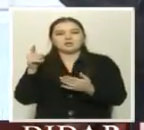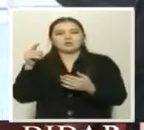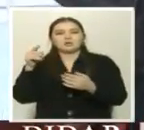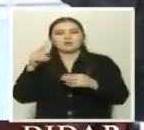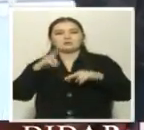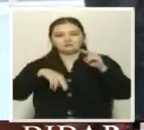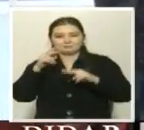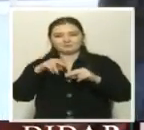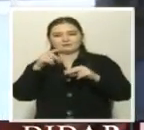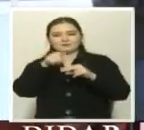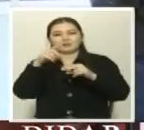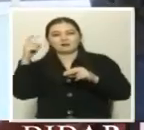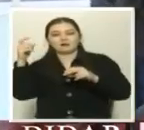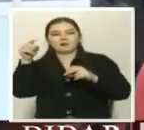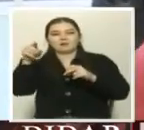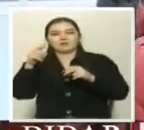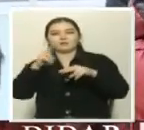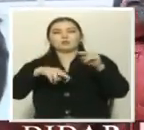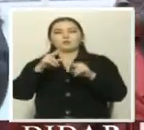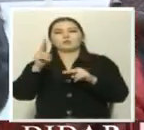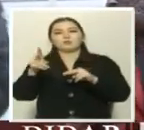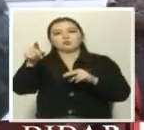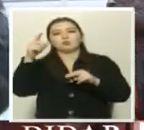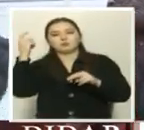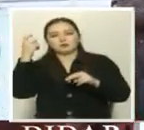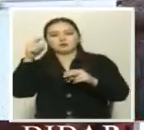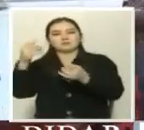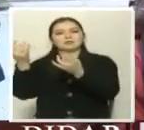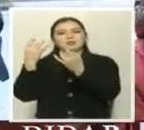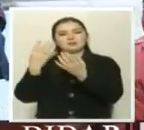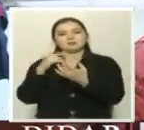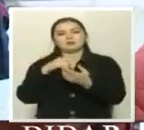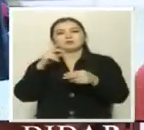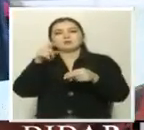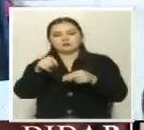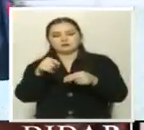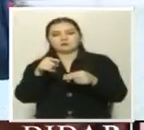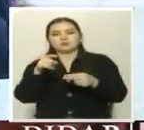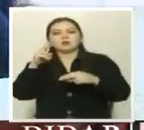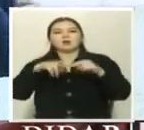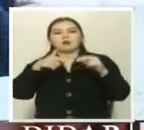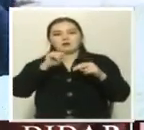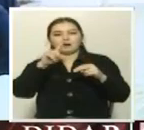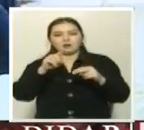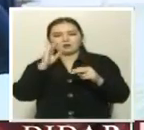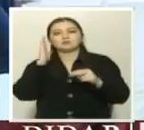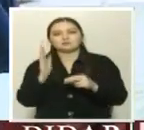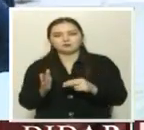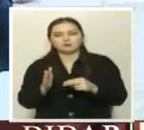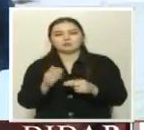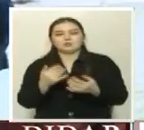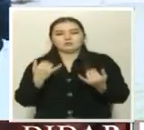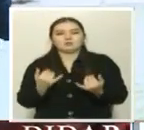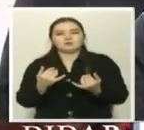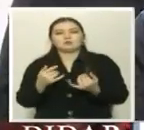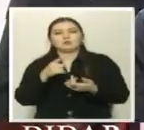кетсе, бізді застройщик газды қондырып бермейді. Сондықтан біз өзіміз Маңғыстауда газдың ортасында отырып, осы газға